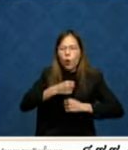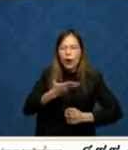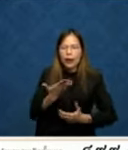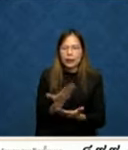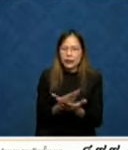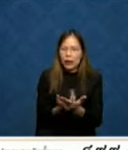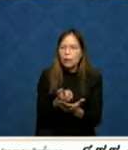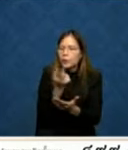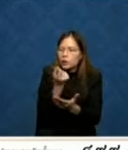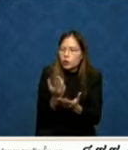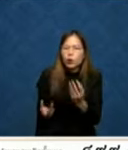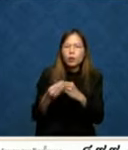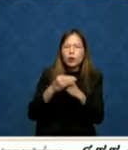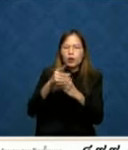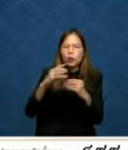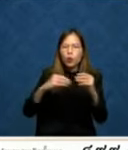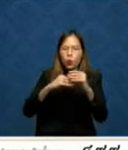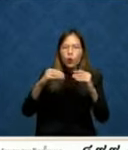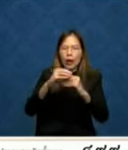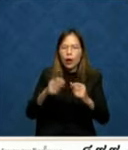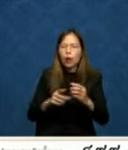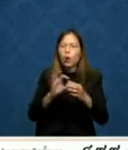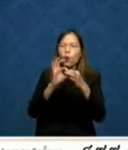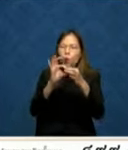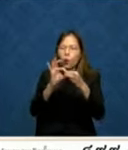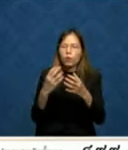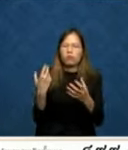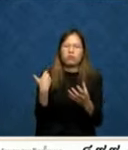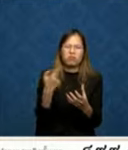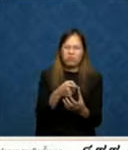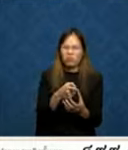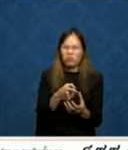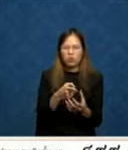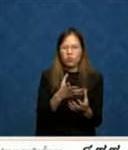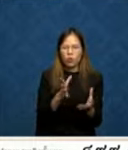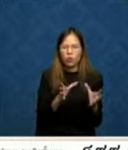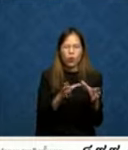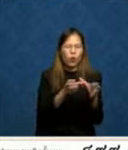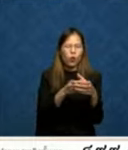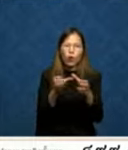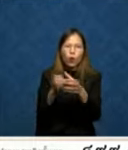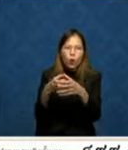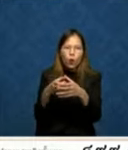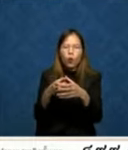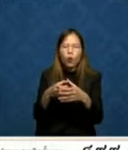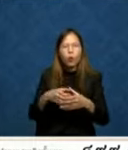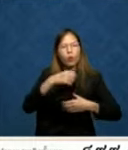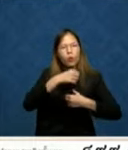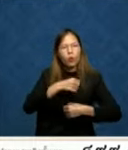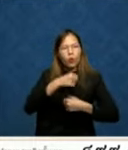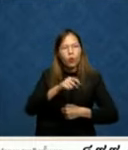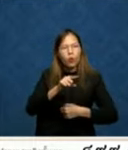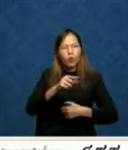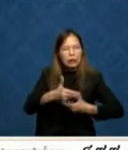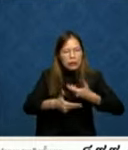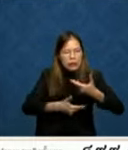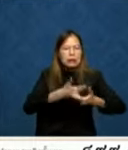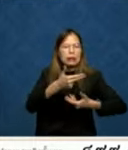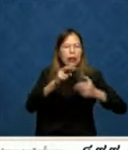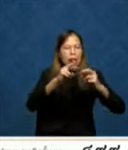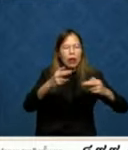สดแล้วถามว่าโครงการอย่างนั้นห่วงไหมว่ามันจะไปกระจุกตัวกับรายใหญ่ผู้สูงอายุก็เข้าสะดวกซื้อนั้นเหมือนกันนั่น